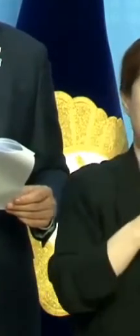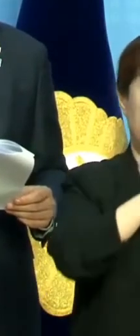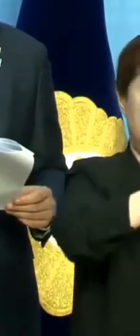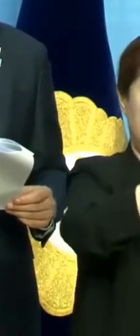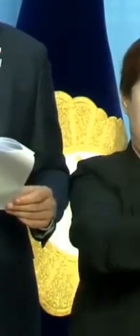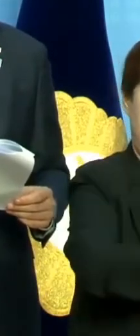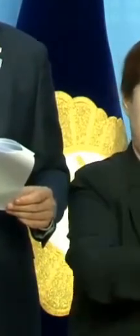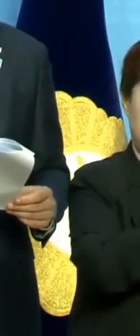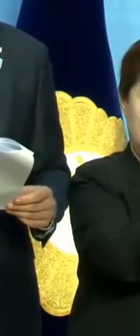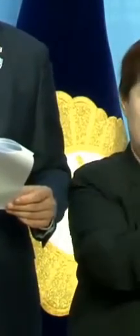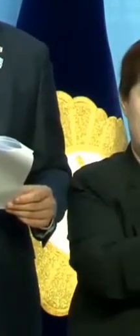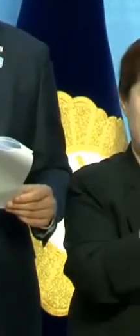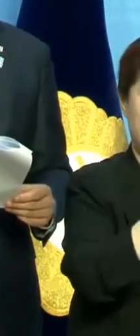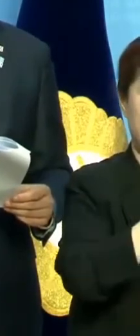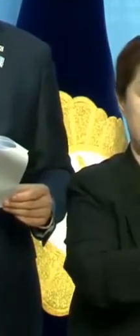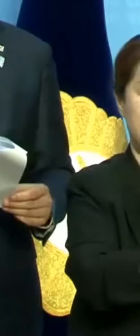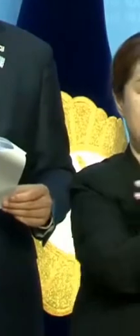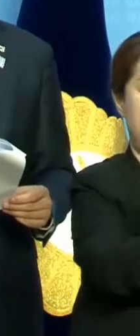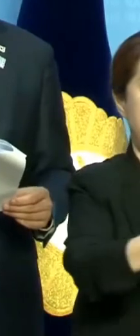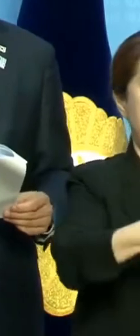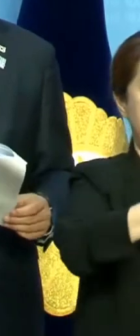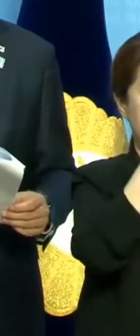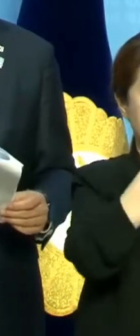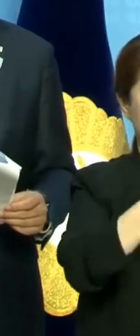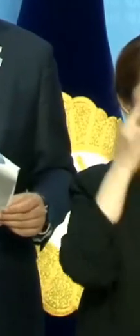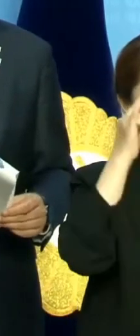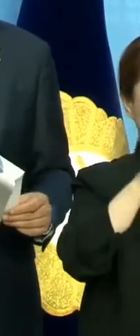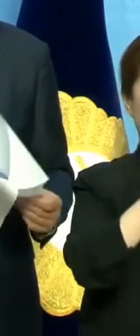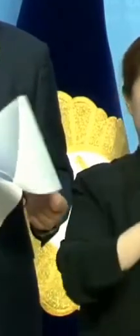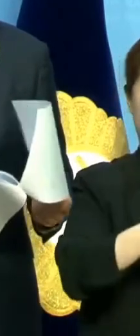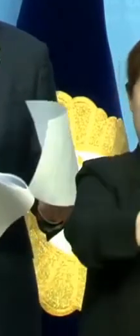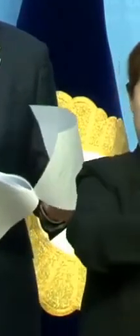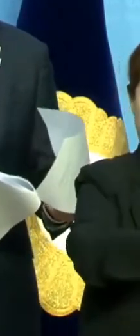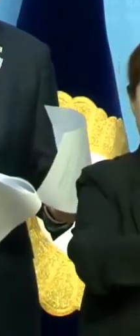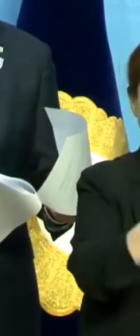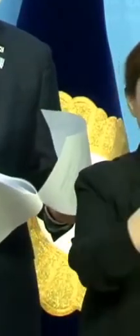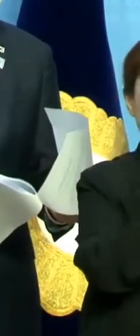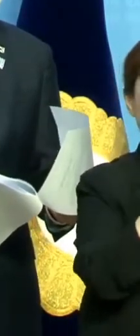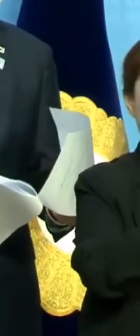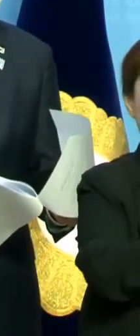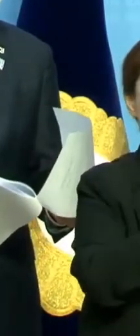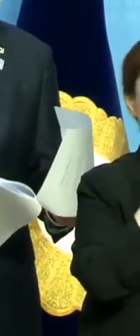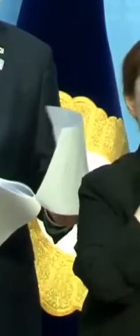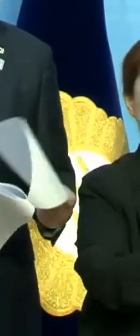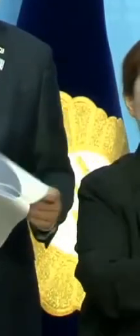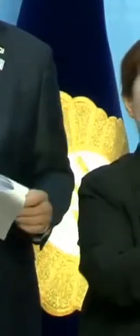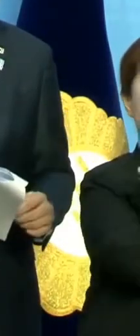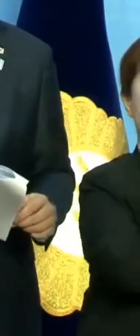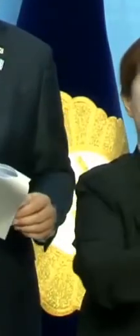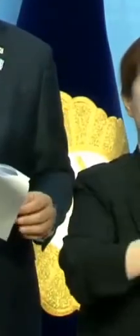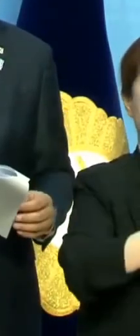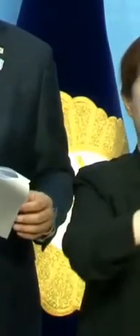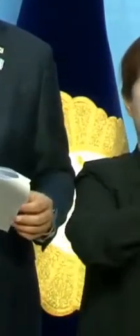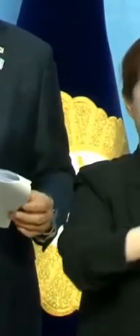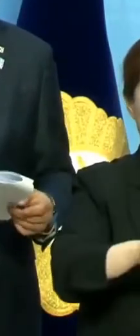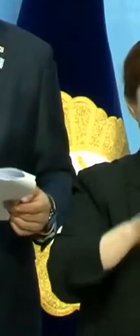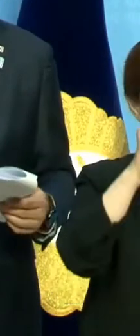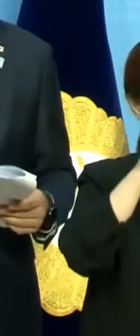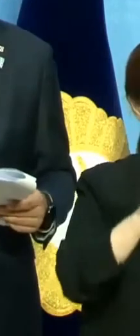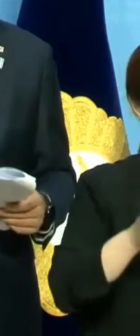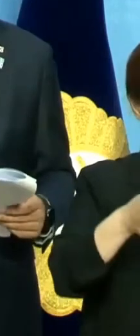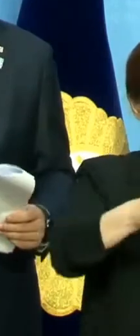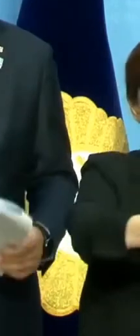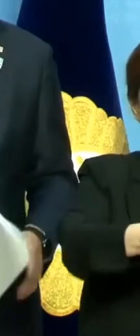시켜줄 테니 선수 계약 해지 합의서에, 다시 말씀드리면 선수 계약 해지 합의서에 도장을 찍어라